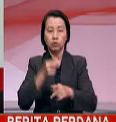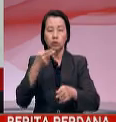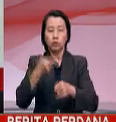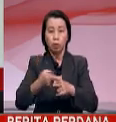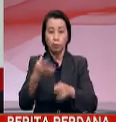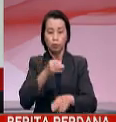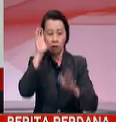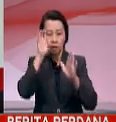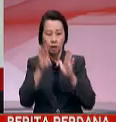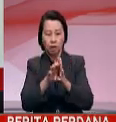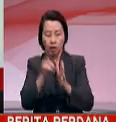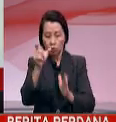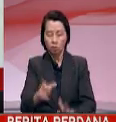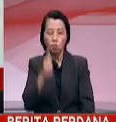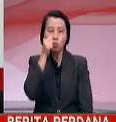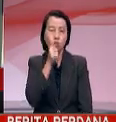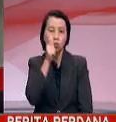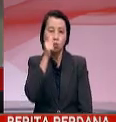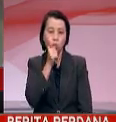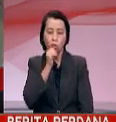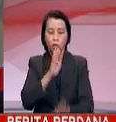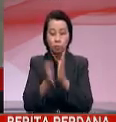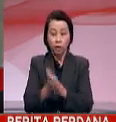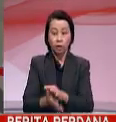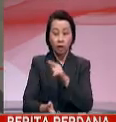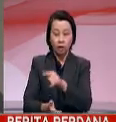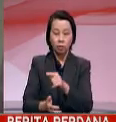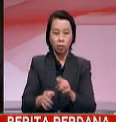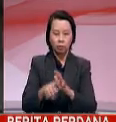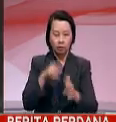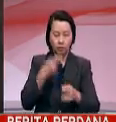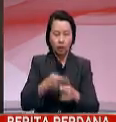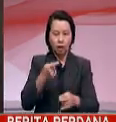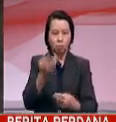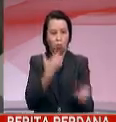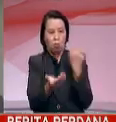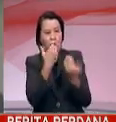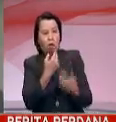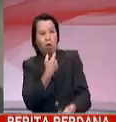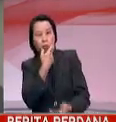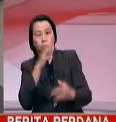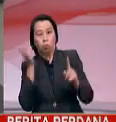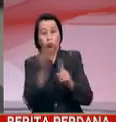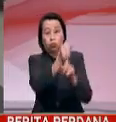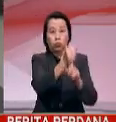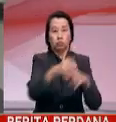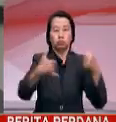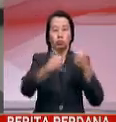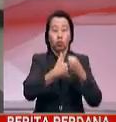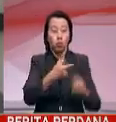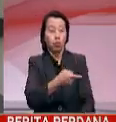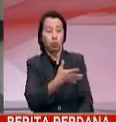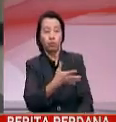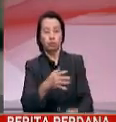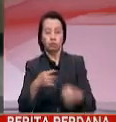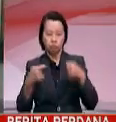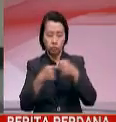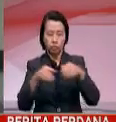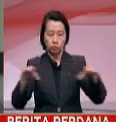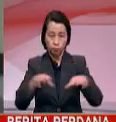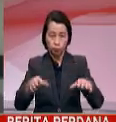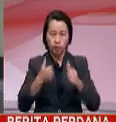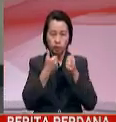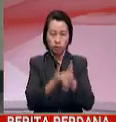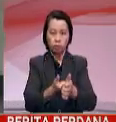nama dan gambar seorang wanita. Akibatnya, penama tersebut menerima ugutan colek dan rogol. Pertuduhan dibuat